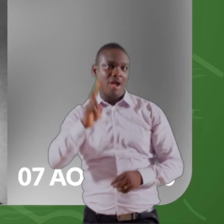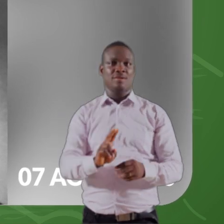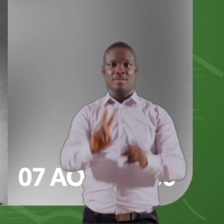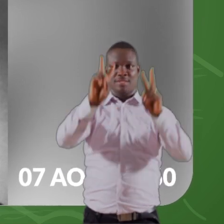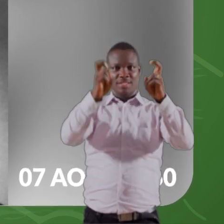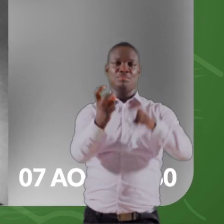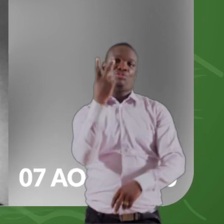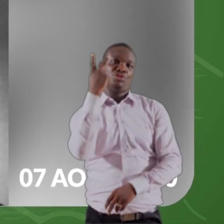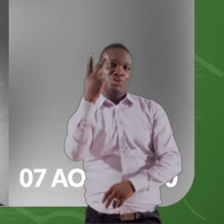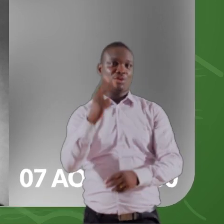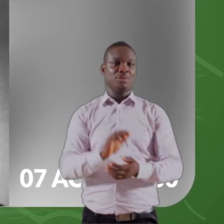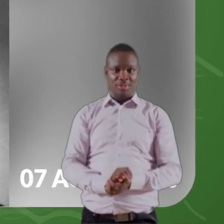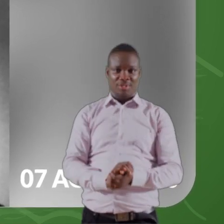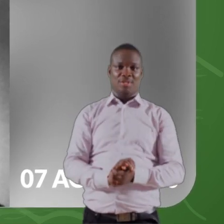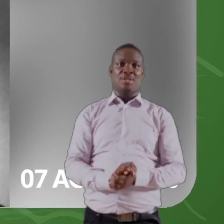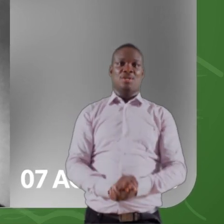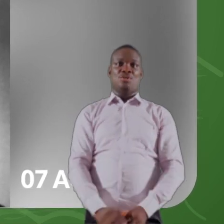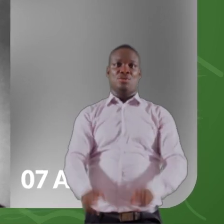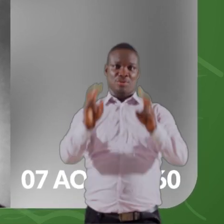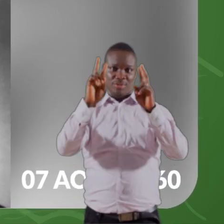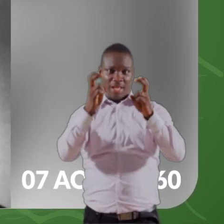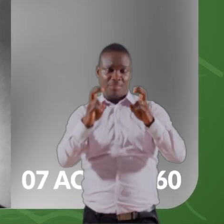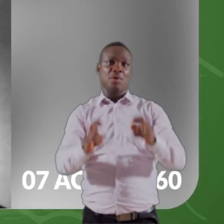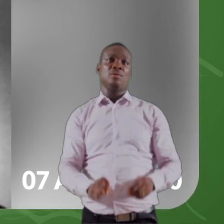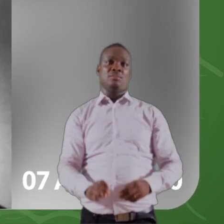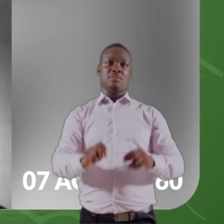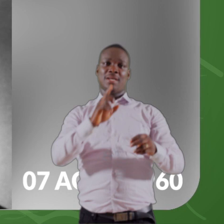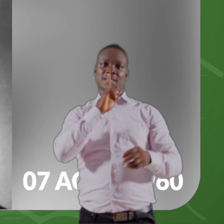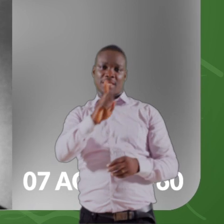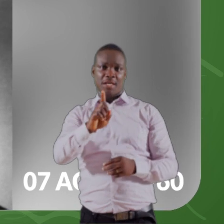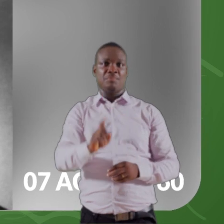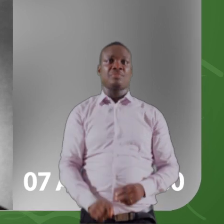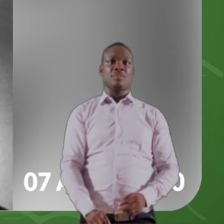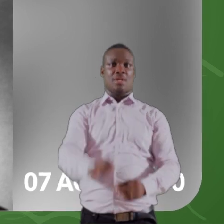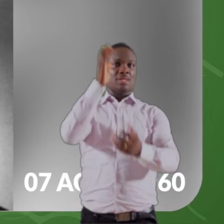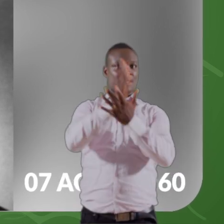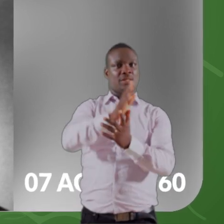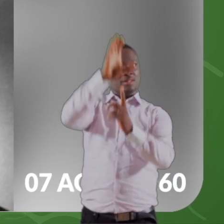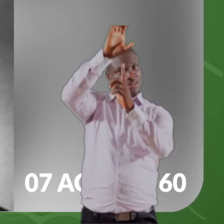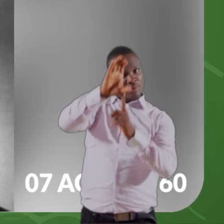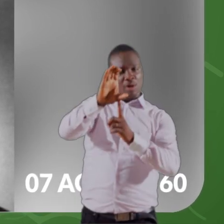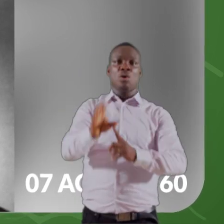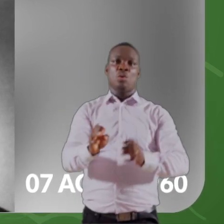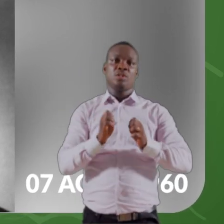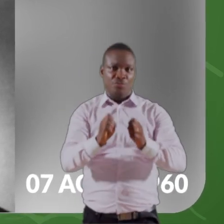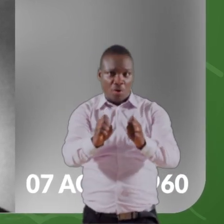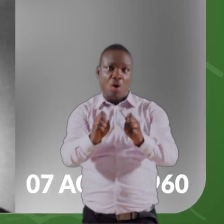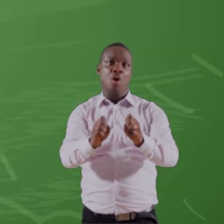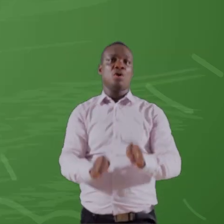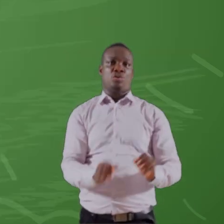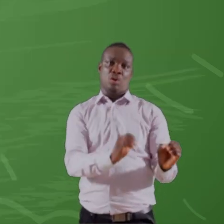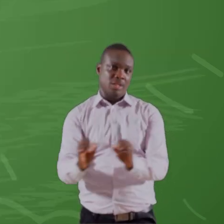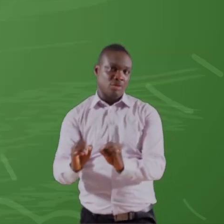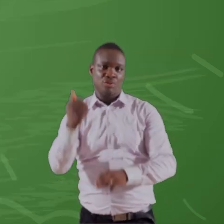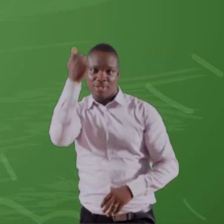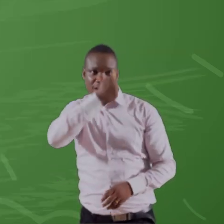2, lequel thème est intitulé « De la décolonisation aux efforts d'organisation de l'Afrique ».